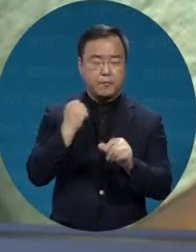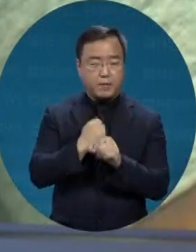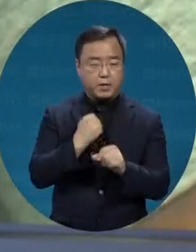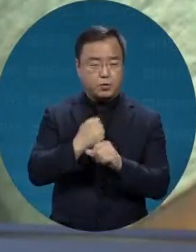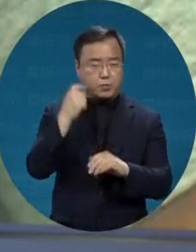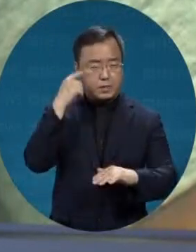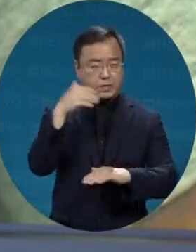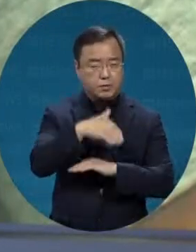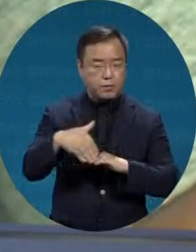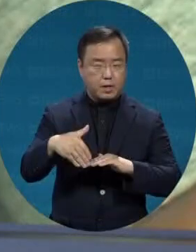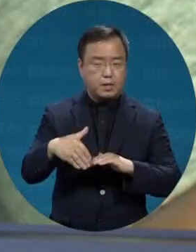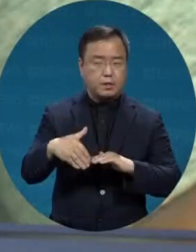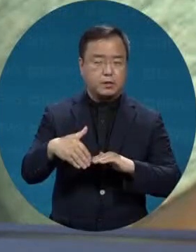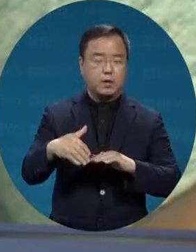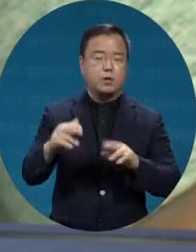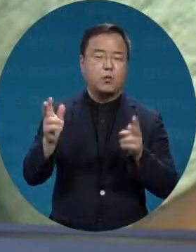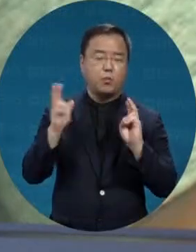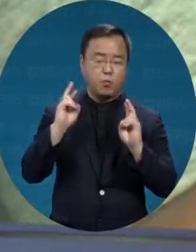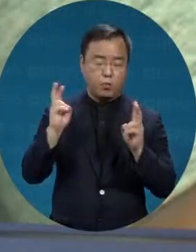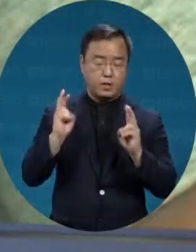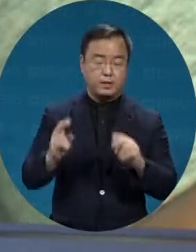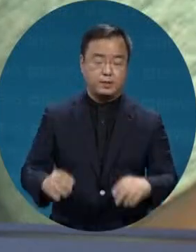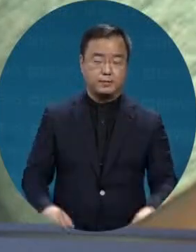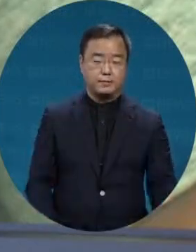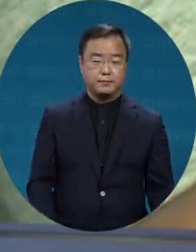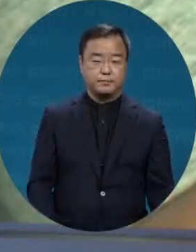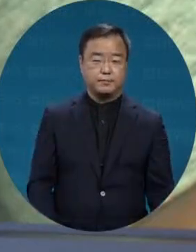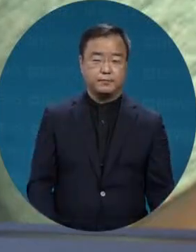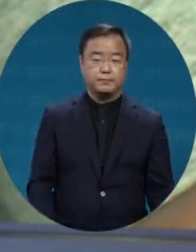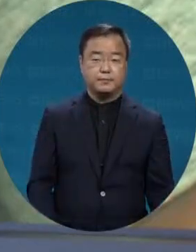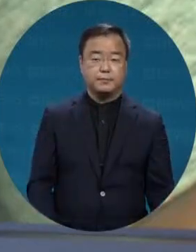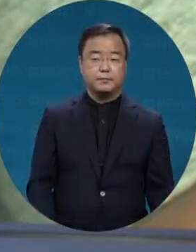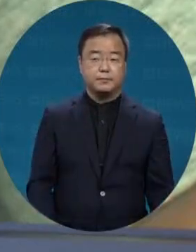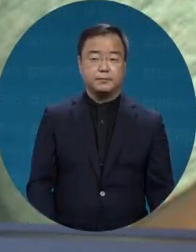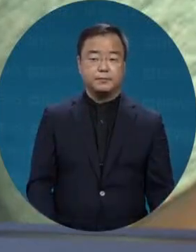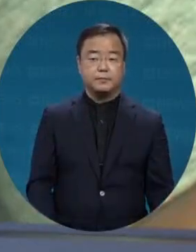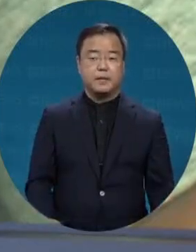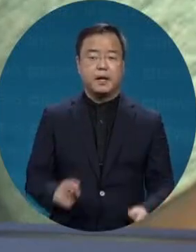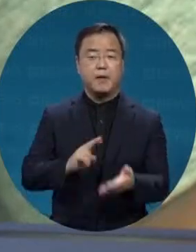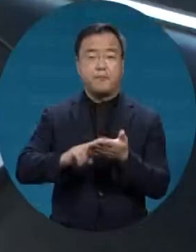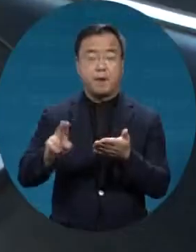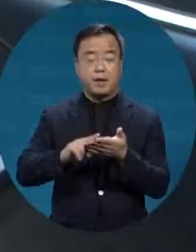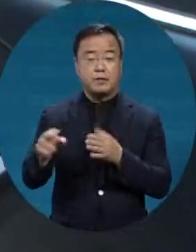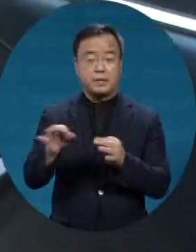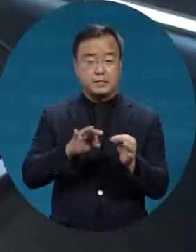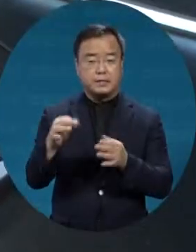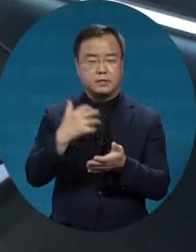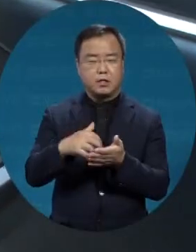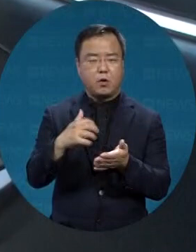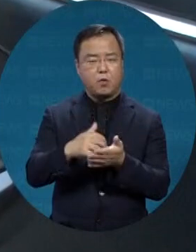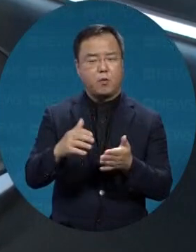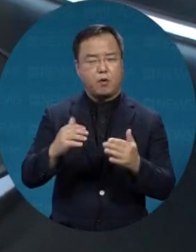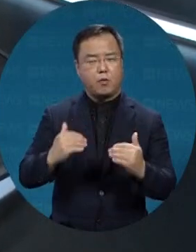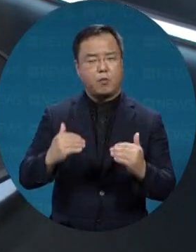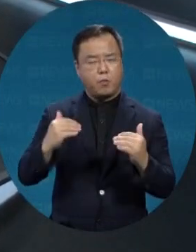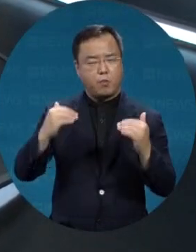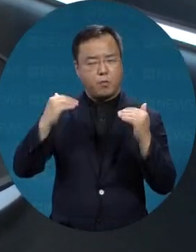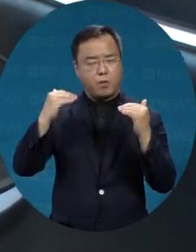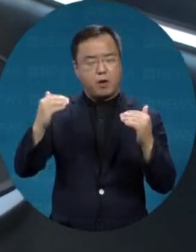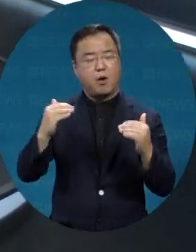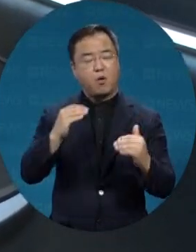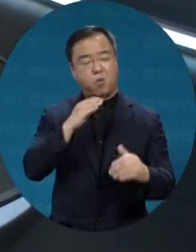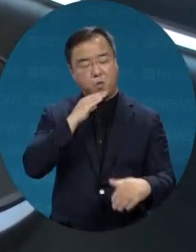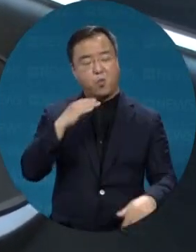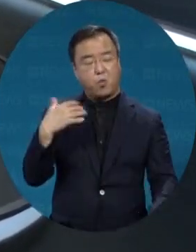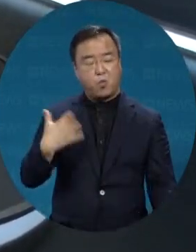제작하는 웹툰 제작기획 회사입니다네 만화 시장이 정말 이만큼 크게 성장했구나라는 생각이